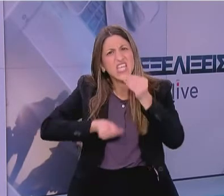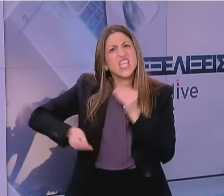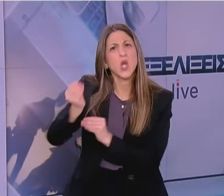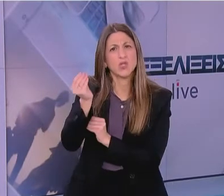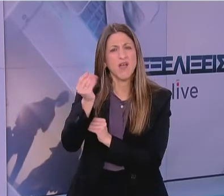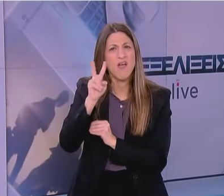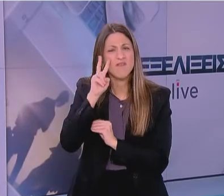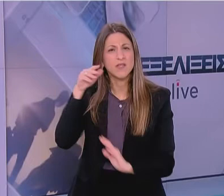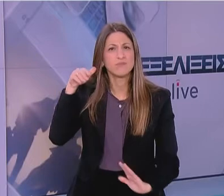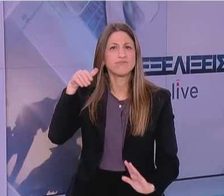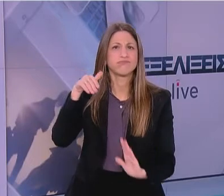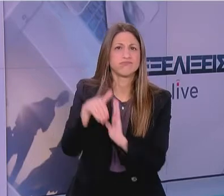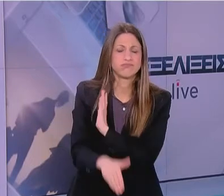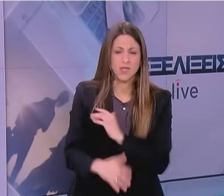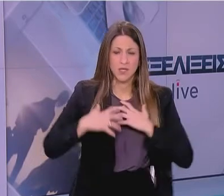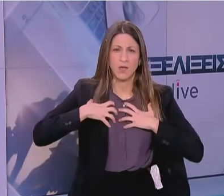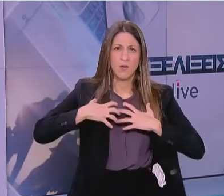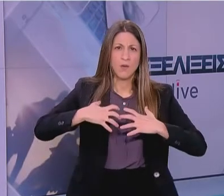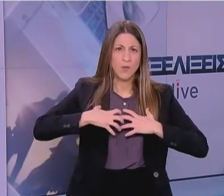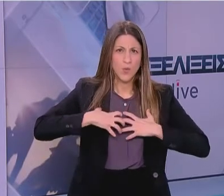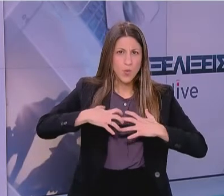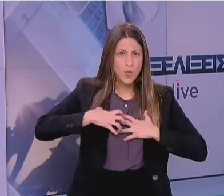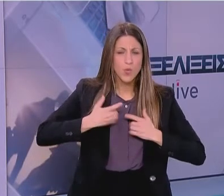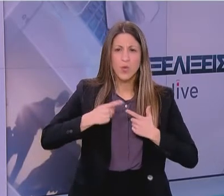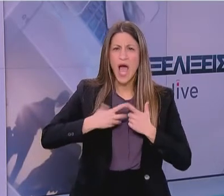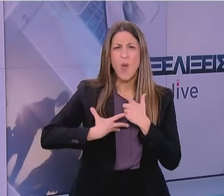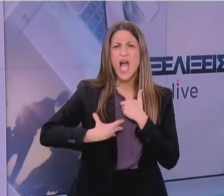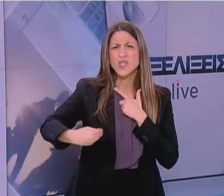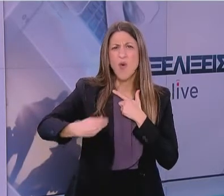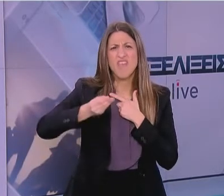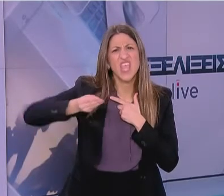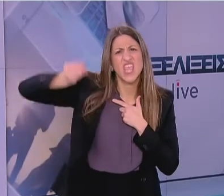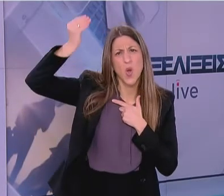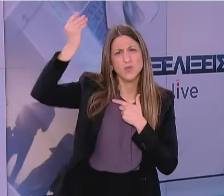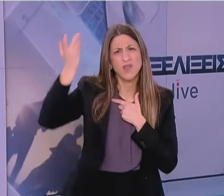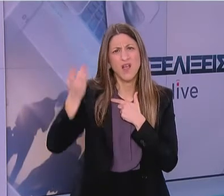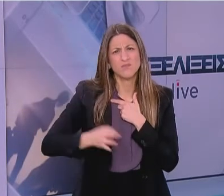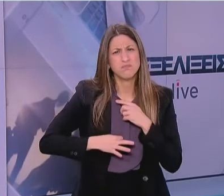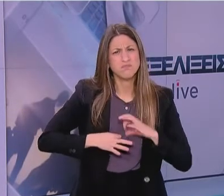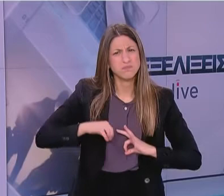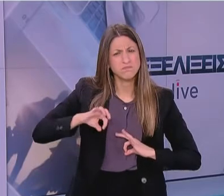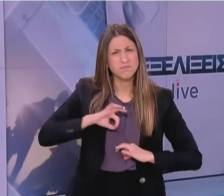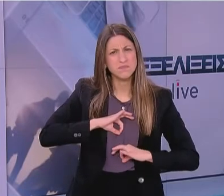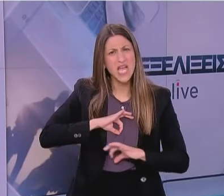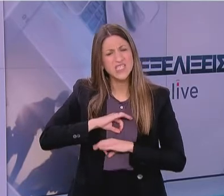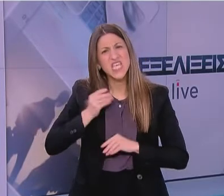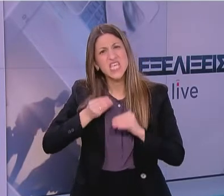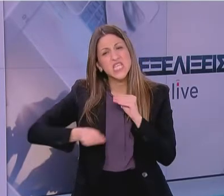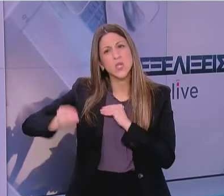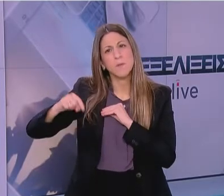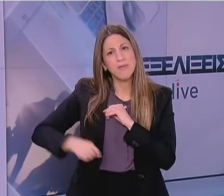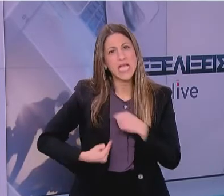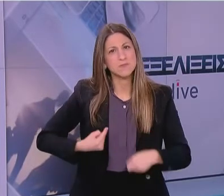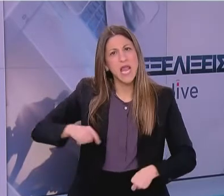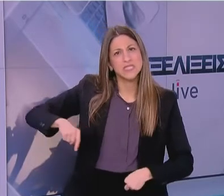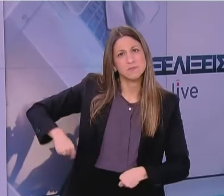της κλινικής εικόνας, η δύσπνοια, η επιδείνωση της ακτινολογικής εικόνας για όποιον είναι στο νοσοκομείο είναι αυτό που